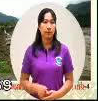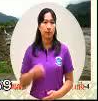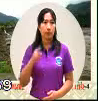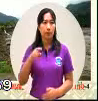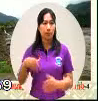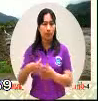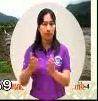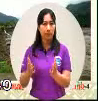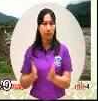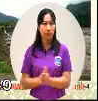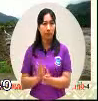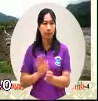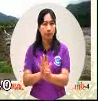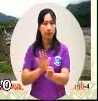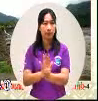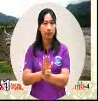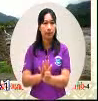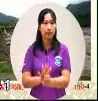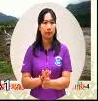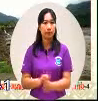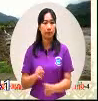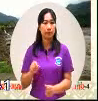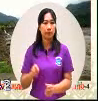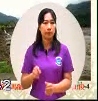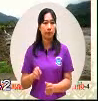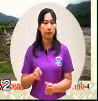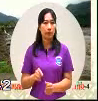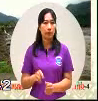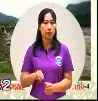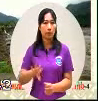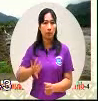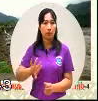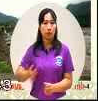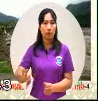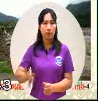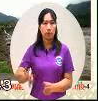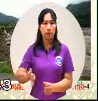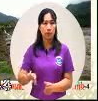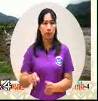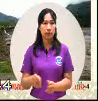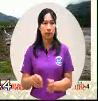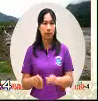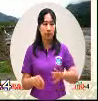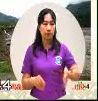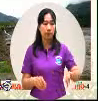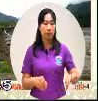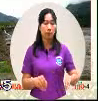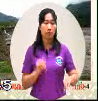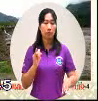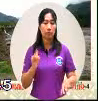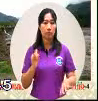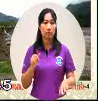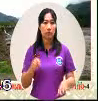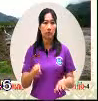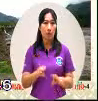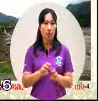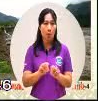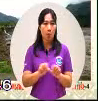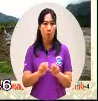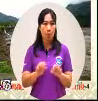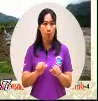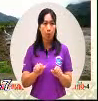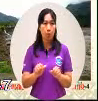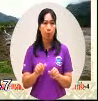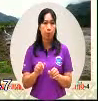啊，这个两边都还好好的，就土。土拿掉就可以了 有一些部分